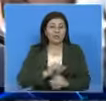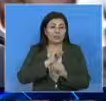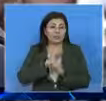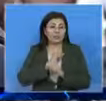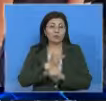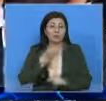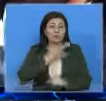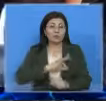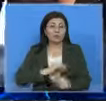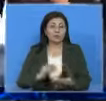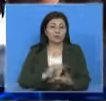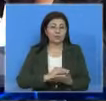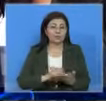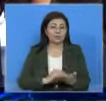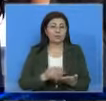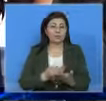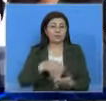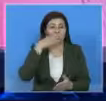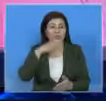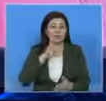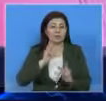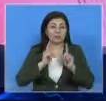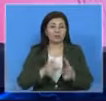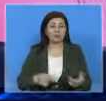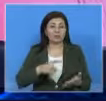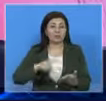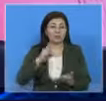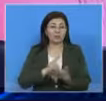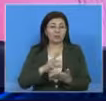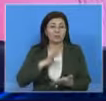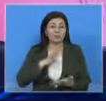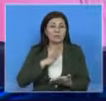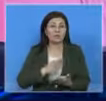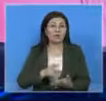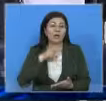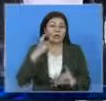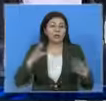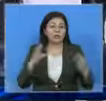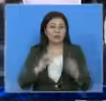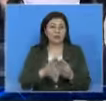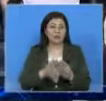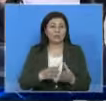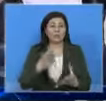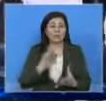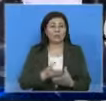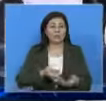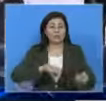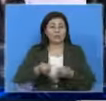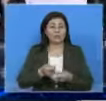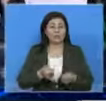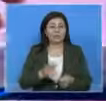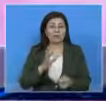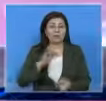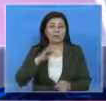стандартных, входит расписка от родителей. Подработка будет включена в трудовой стаж. Молодежные группы сопровождают вожатые. 155